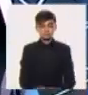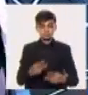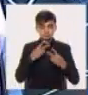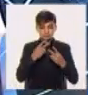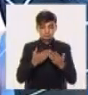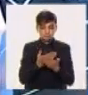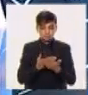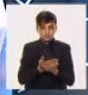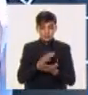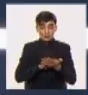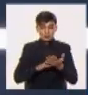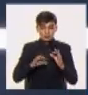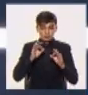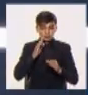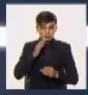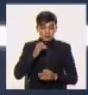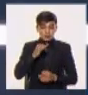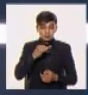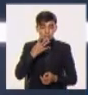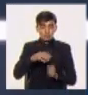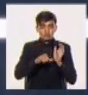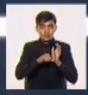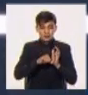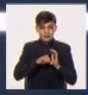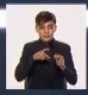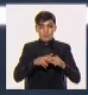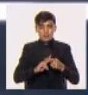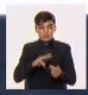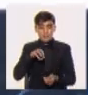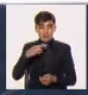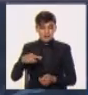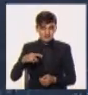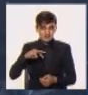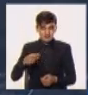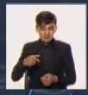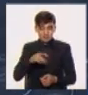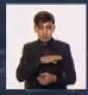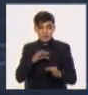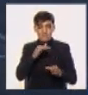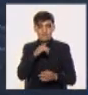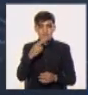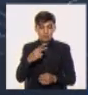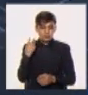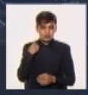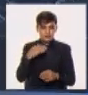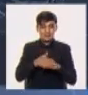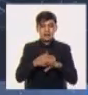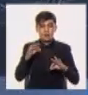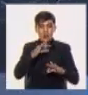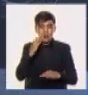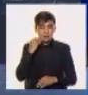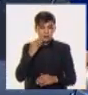Вы смотрите Информбюро, продолжаем выпуск. 46,5 миллиардов тенге я должна фонду проблемных кредитов